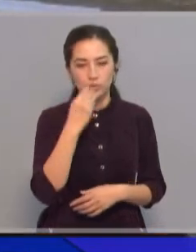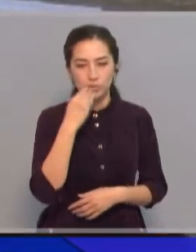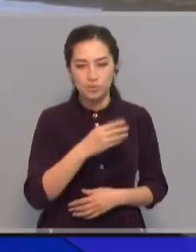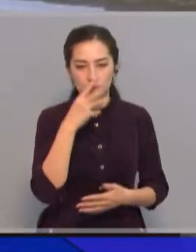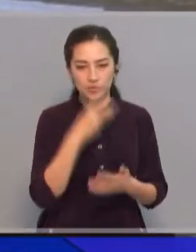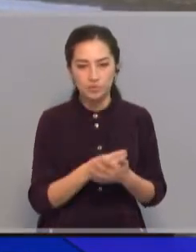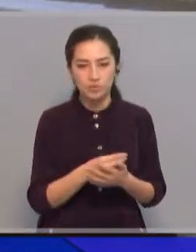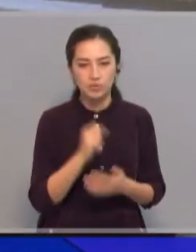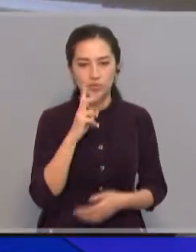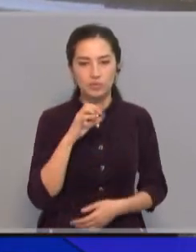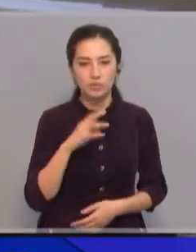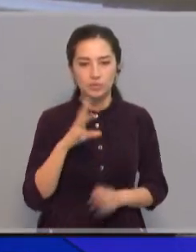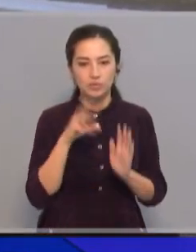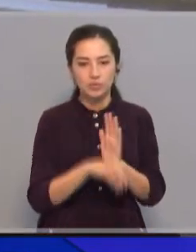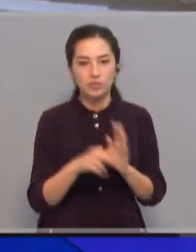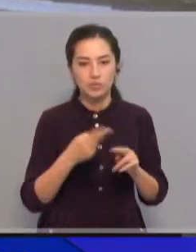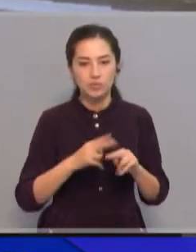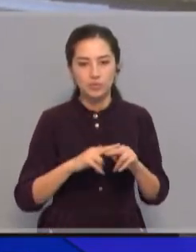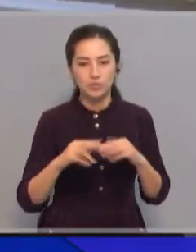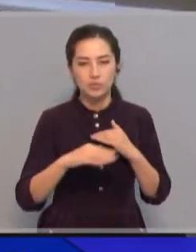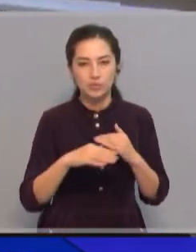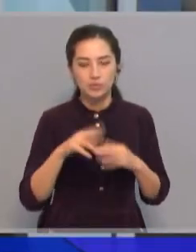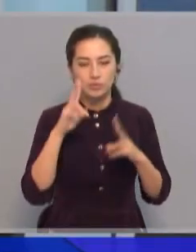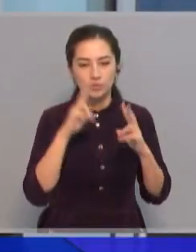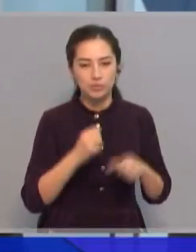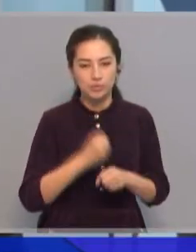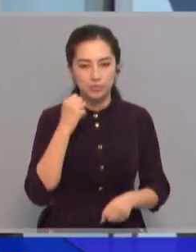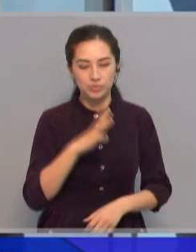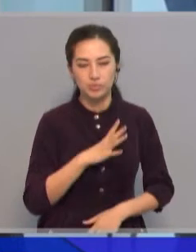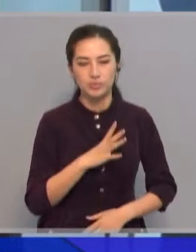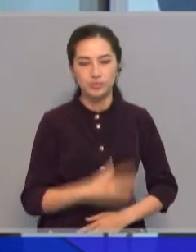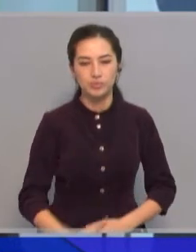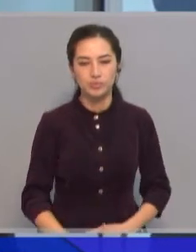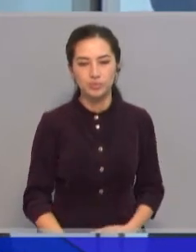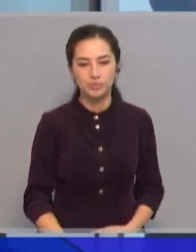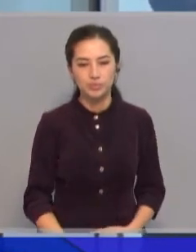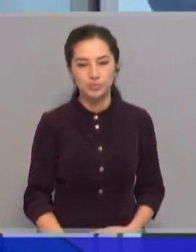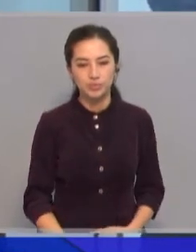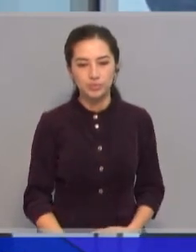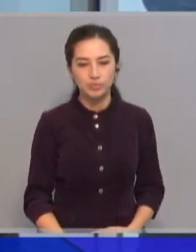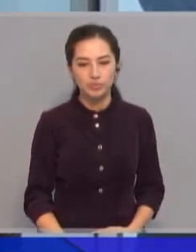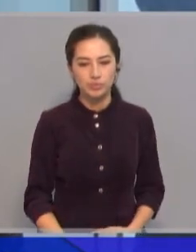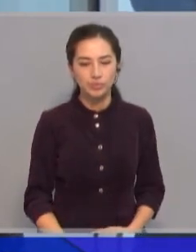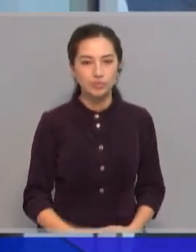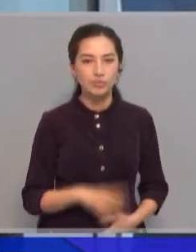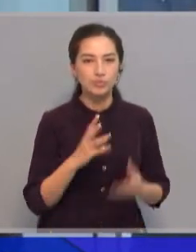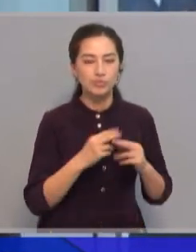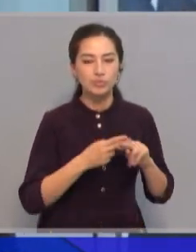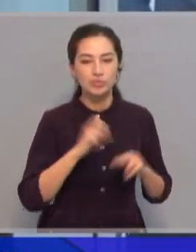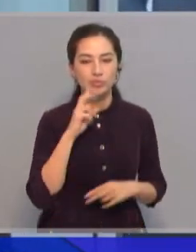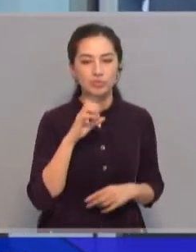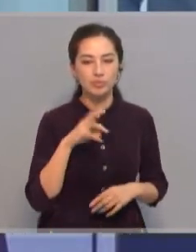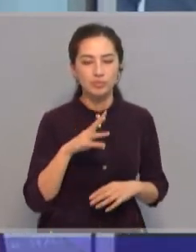қоса әкімдік пен жергілікті тұрғындар тарапынан бақылау да қатаң жүргізілген. Егеменді ағалы бері